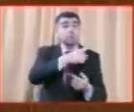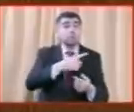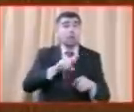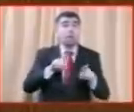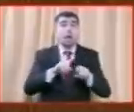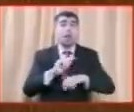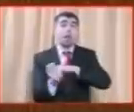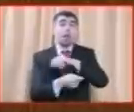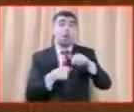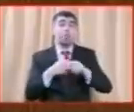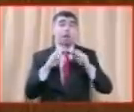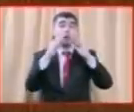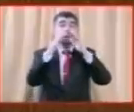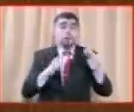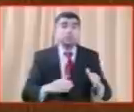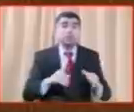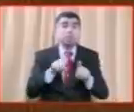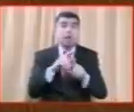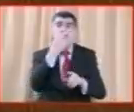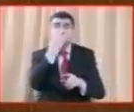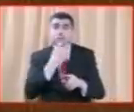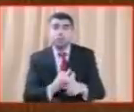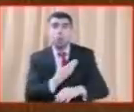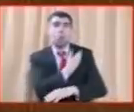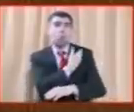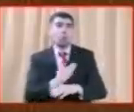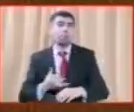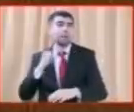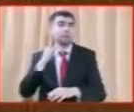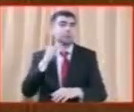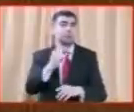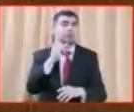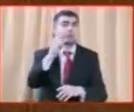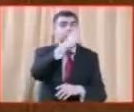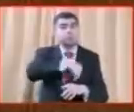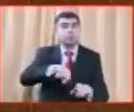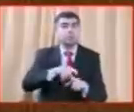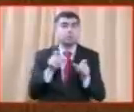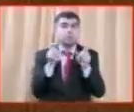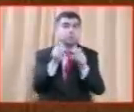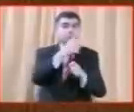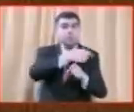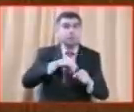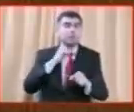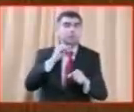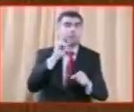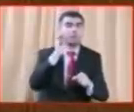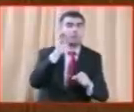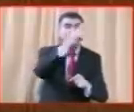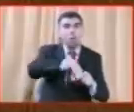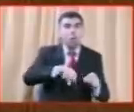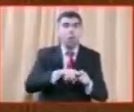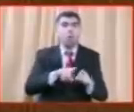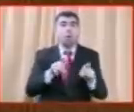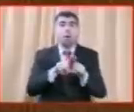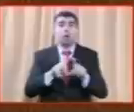كيف كان عندنا ملي في التعليم، انه لابد نواجهه كل الضرر اللي ممكن يلحقها في هذه الفتره بالخصوص